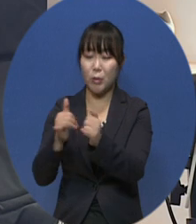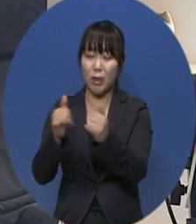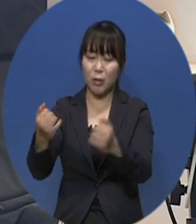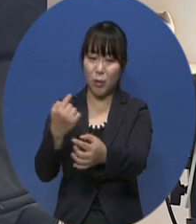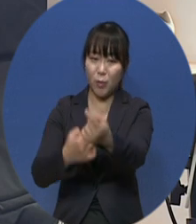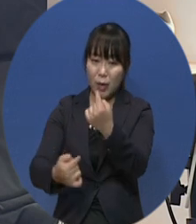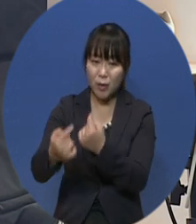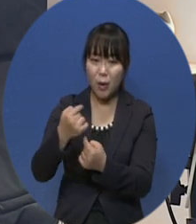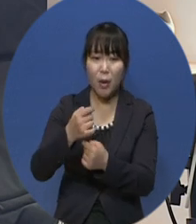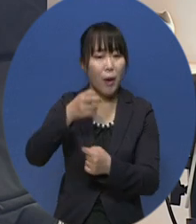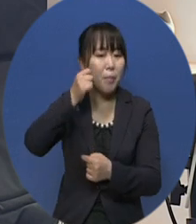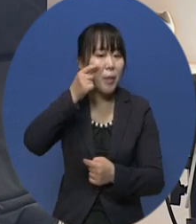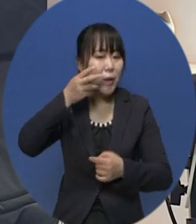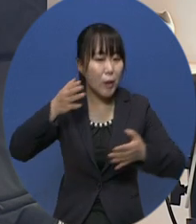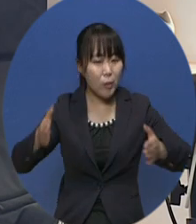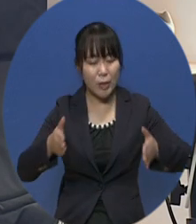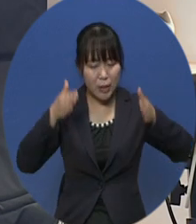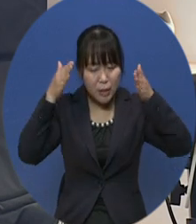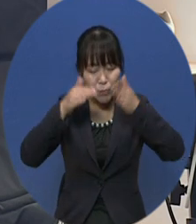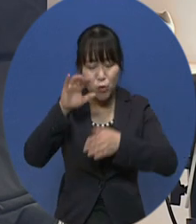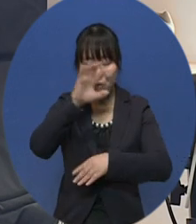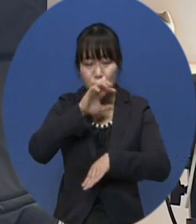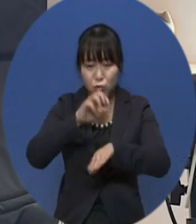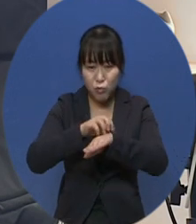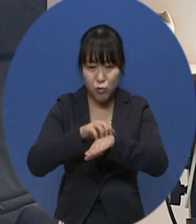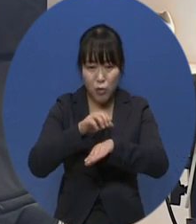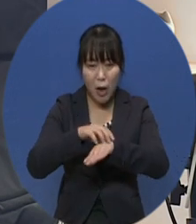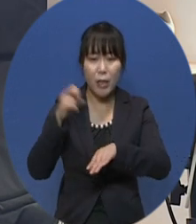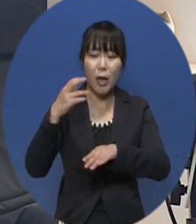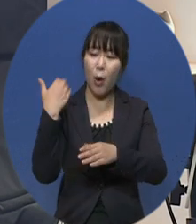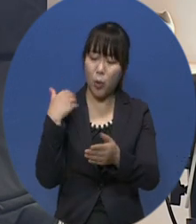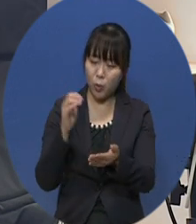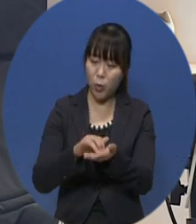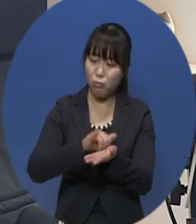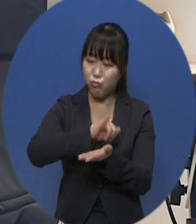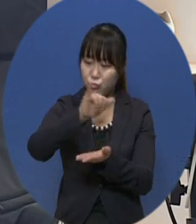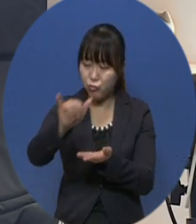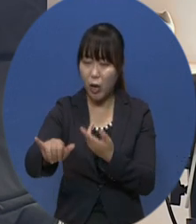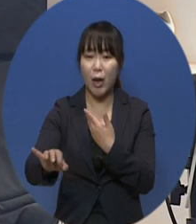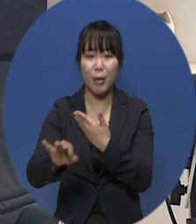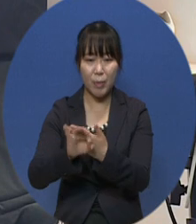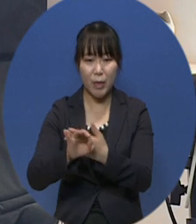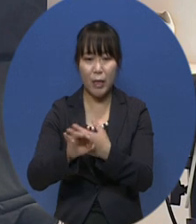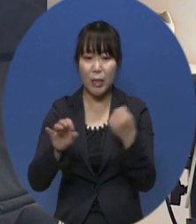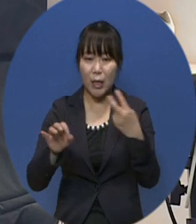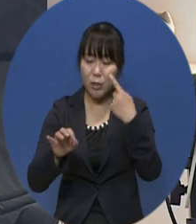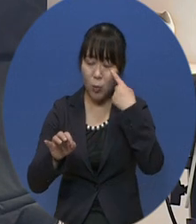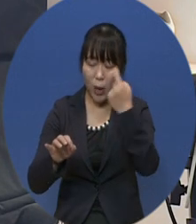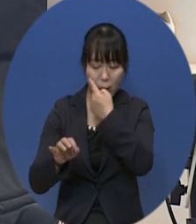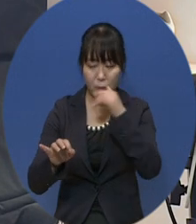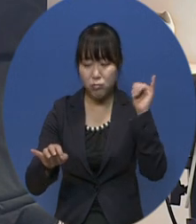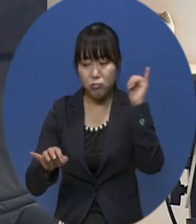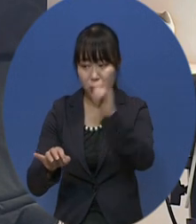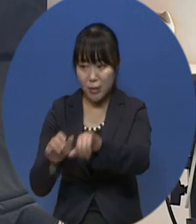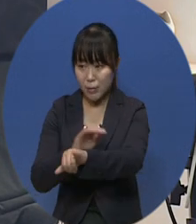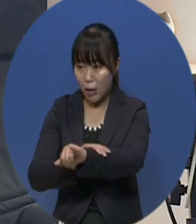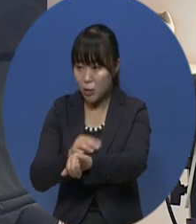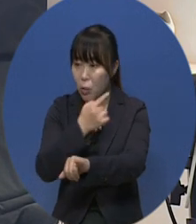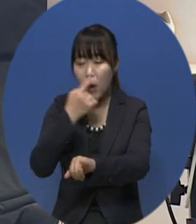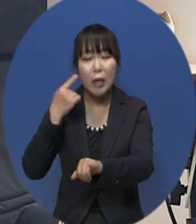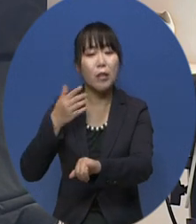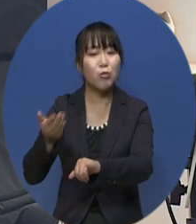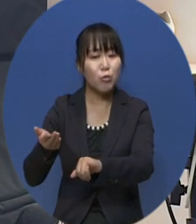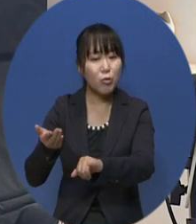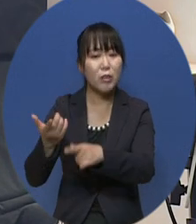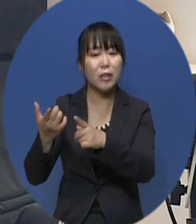와서 몇 개월 동안 집중적인 훈련을 받고 다시 네. 돌아가면 우리가 다시 체크하러 가가지고 잘하고 있는지 체크해주고 네.